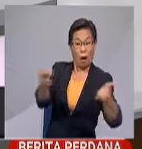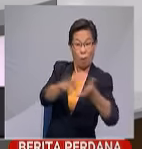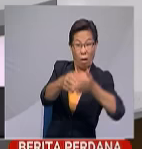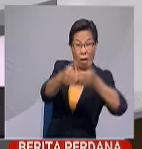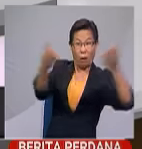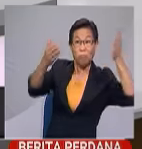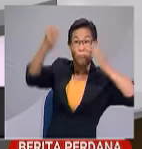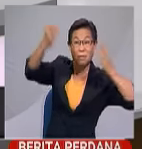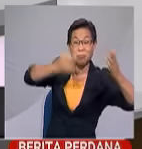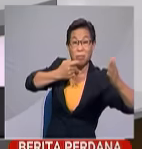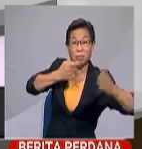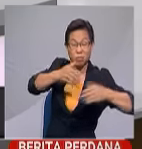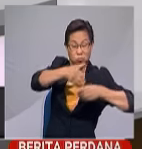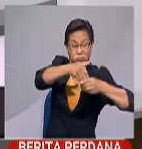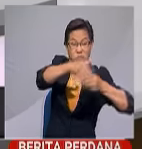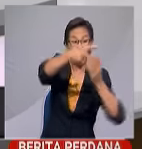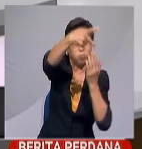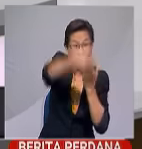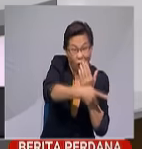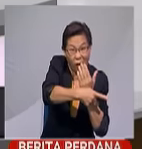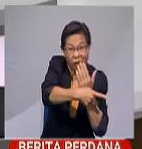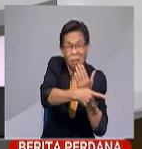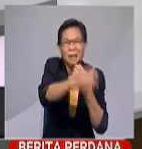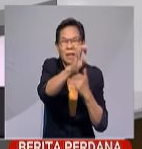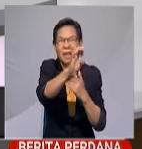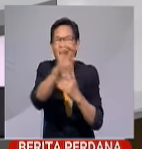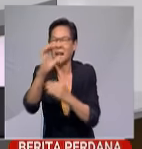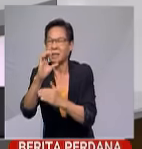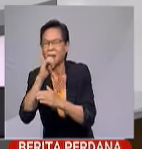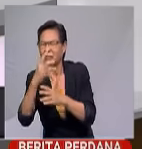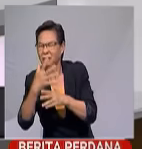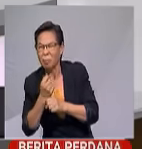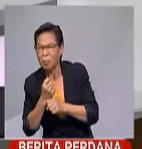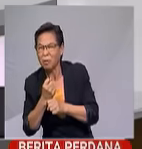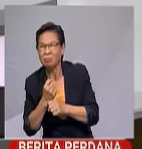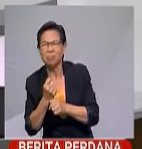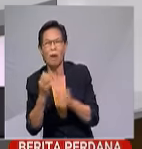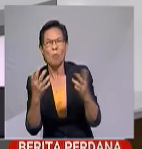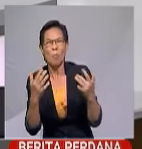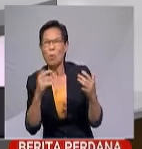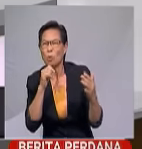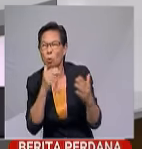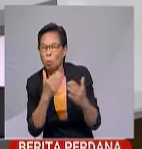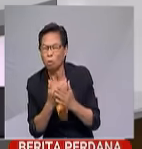yang mendakwa insentif e-tunai rakyat tidak mendapat sambutan baik.